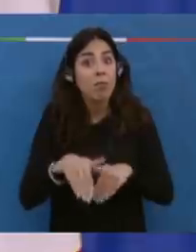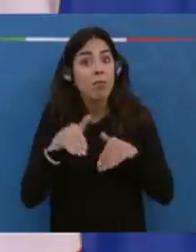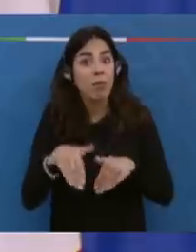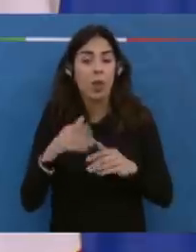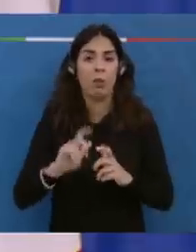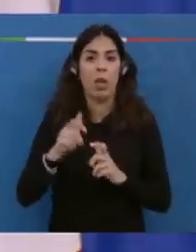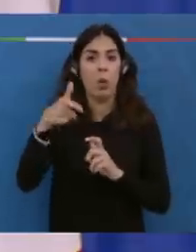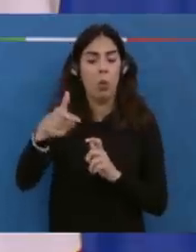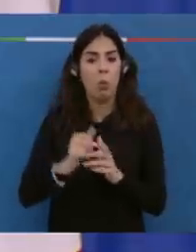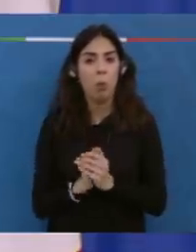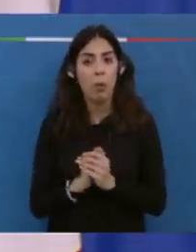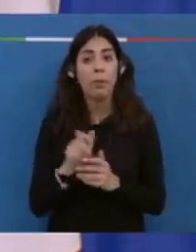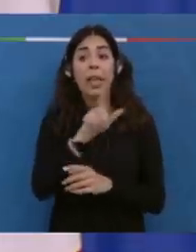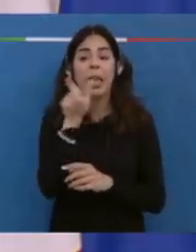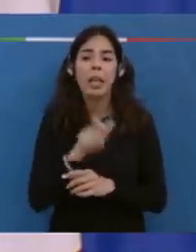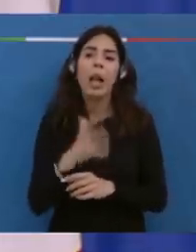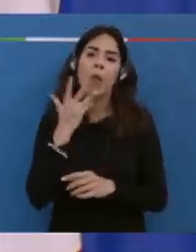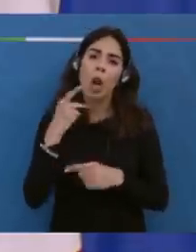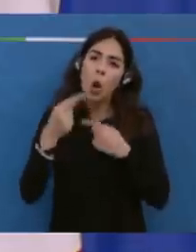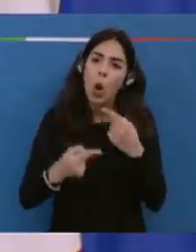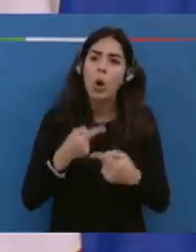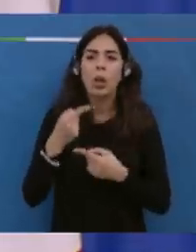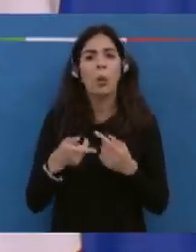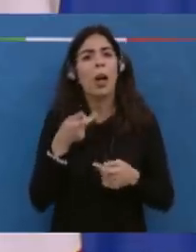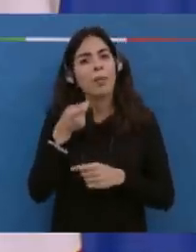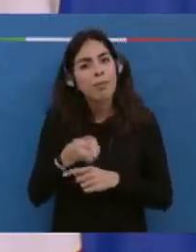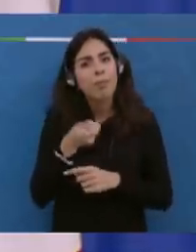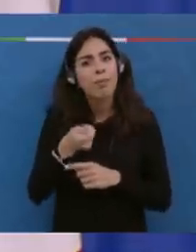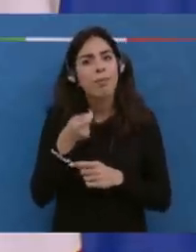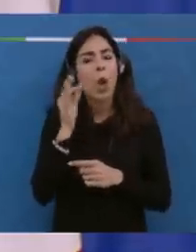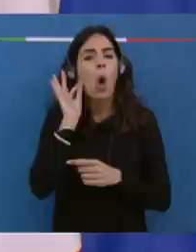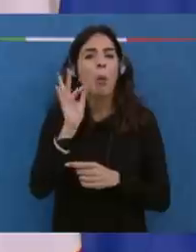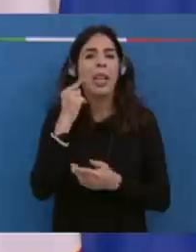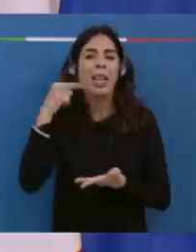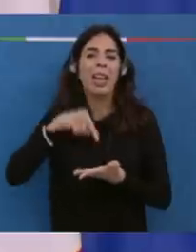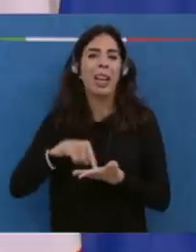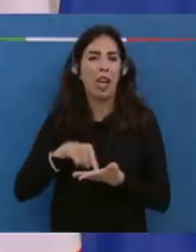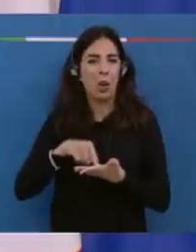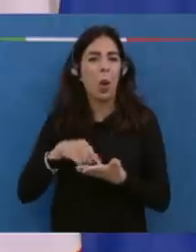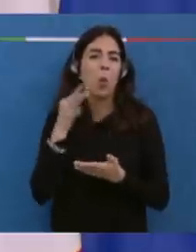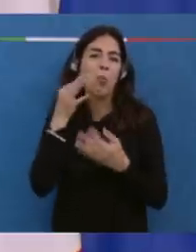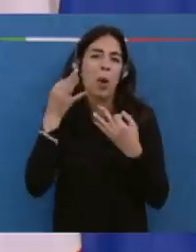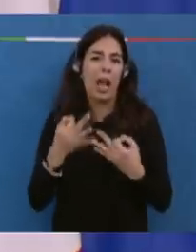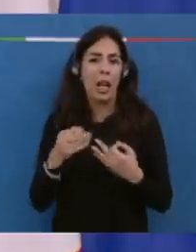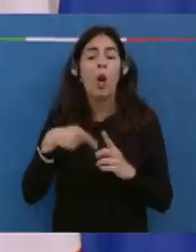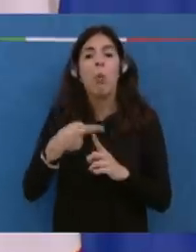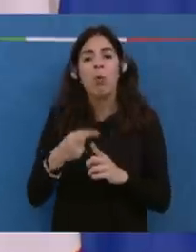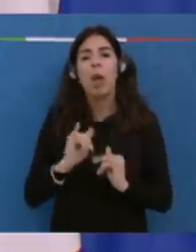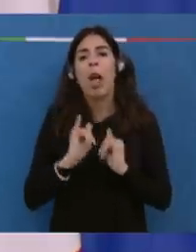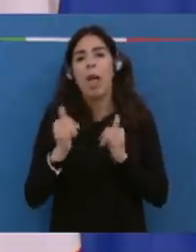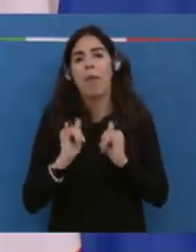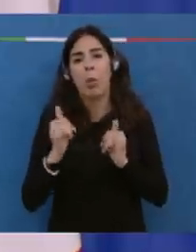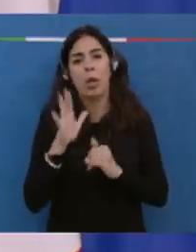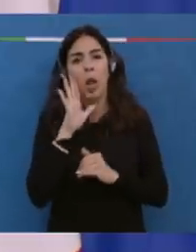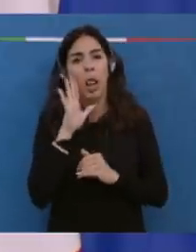finanziare i rimpatri volontari assistiti el evacuazioni umanitarie dalla libia ritengo sia